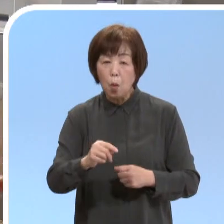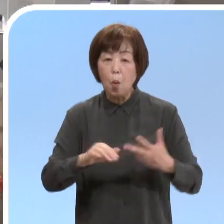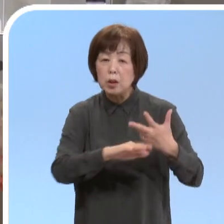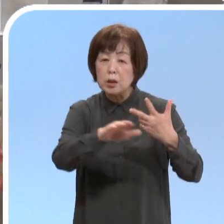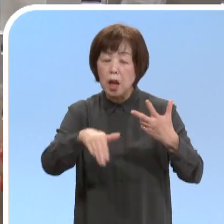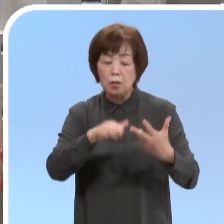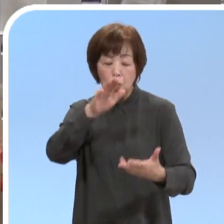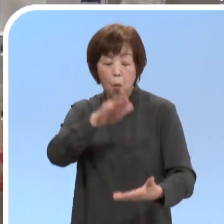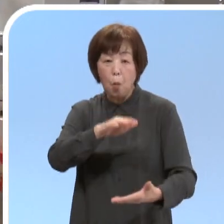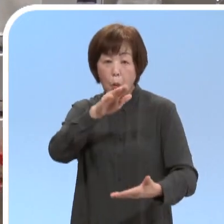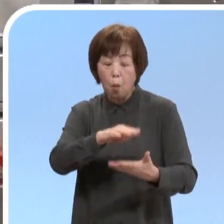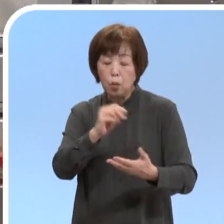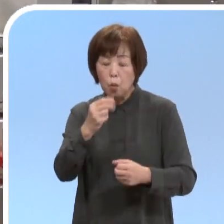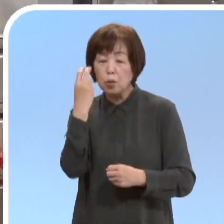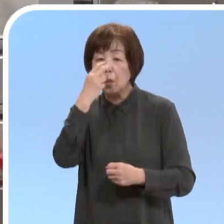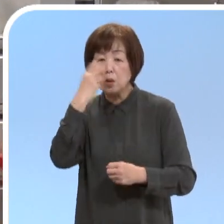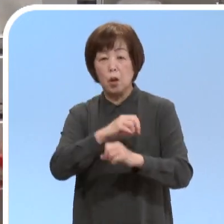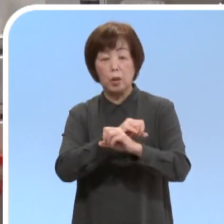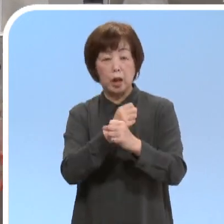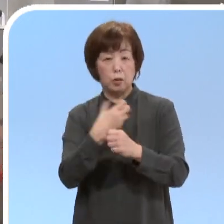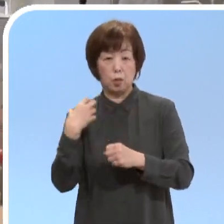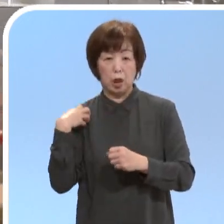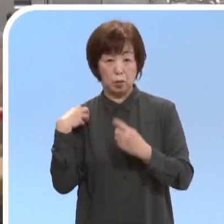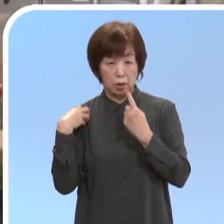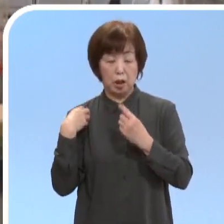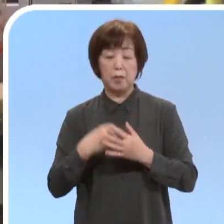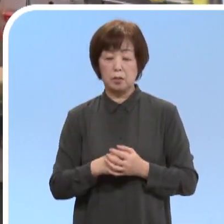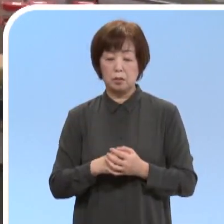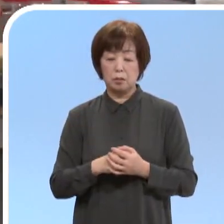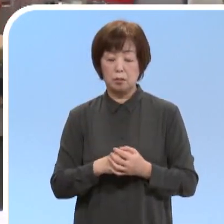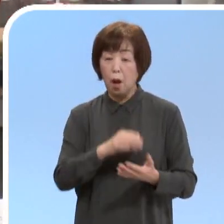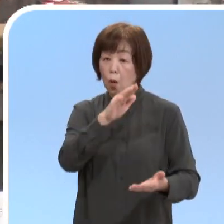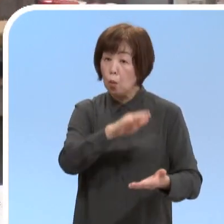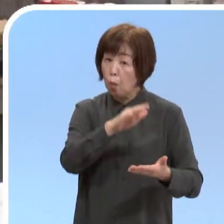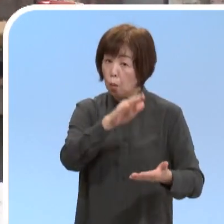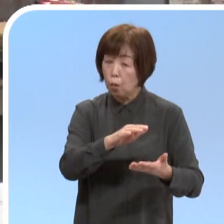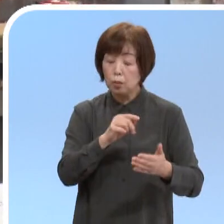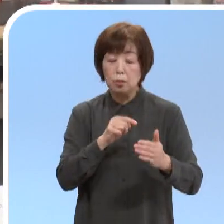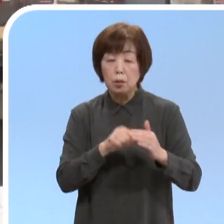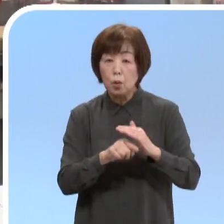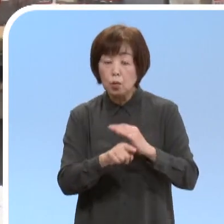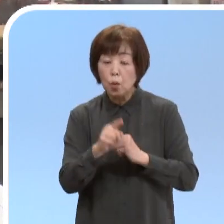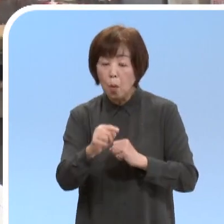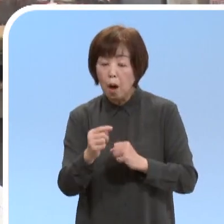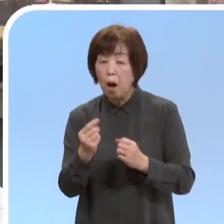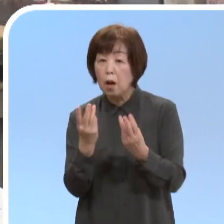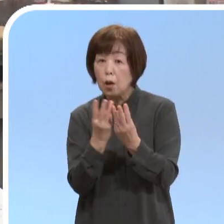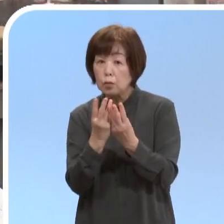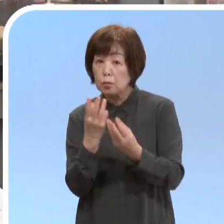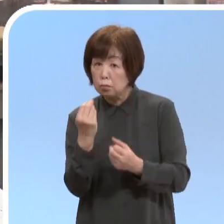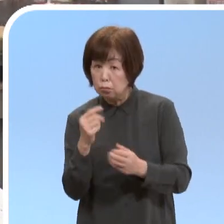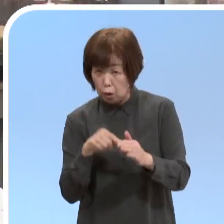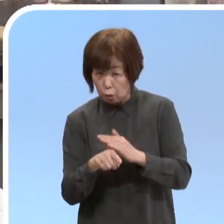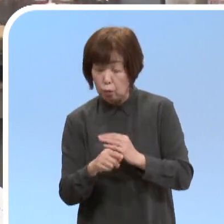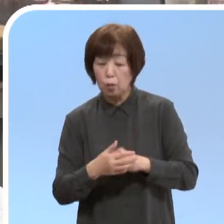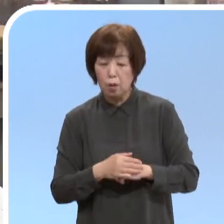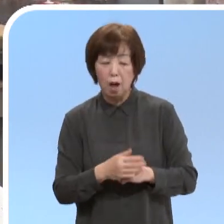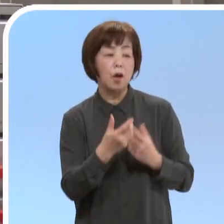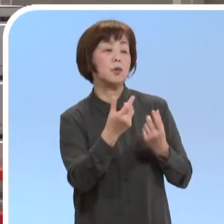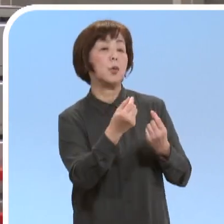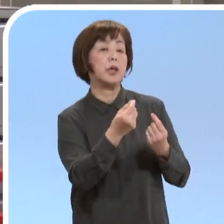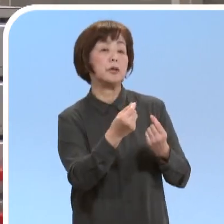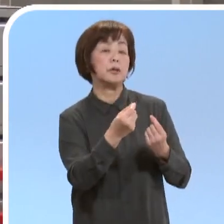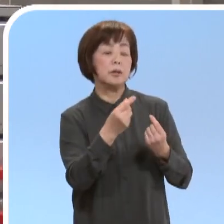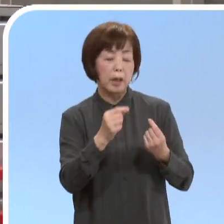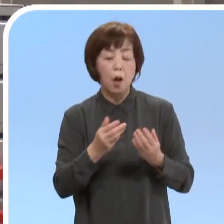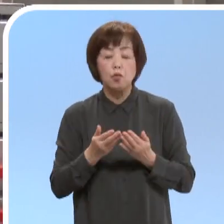え調査研究を担当しております資源料というのはイカが今どれぐらいいてっていうものですかはいまに